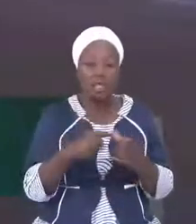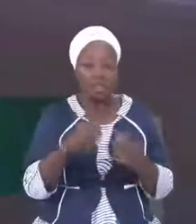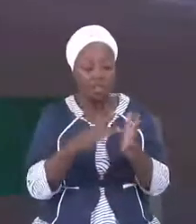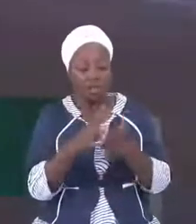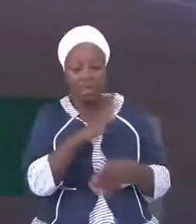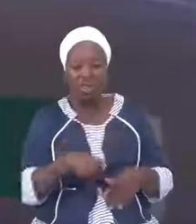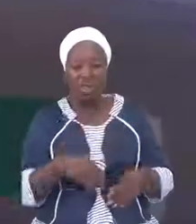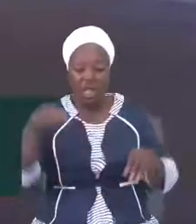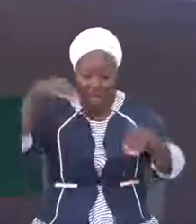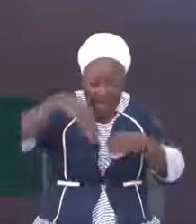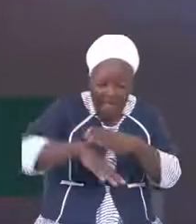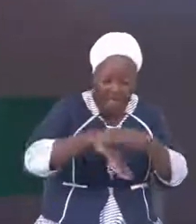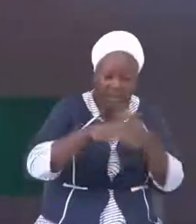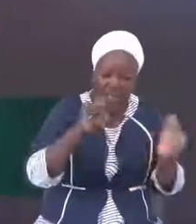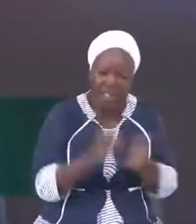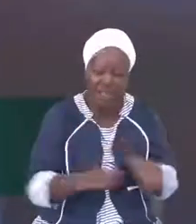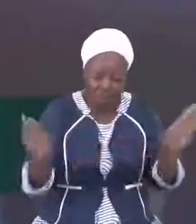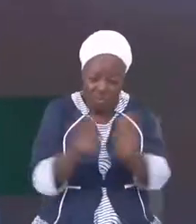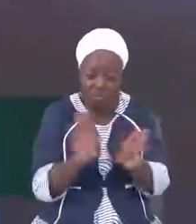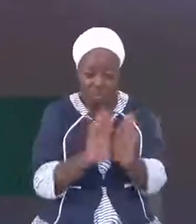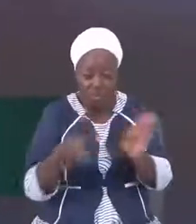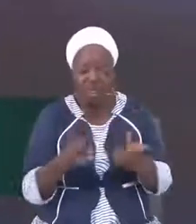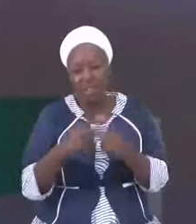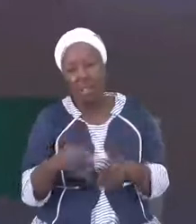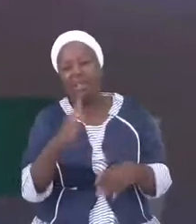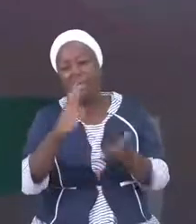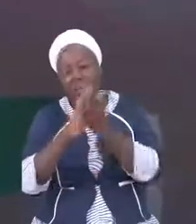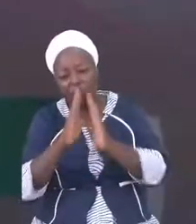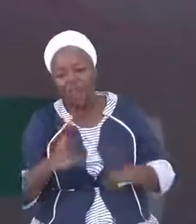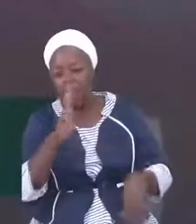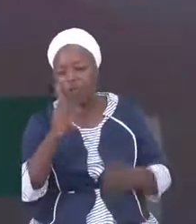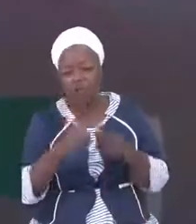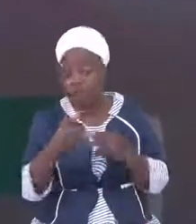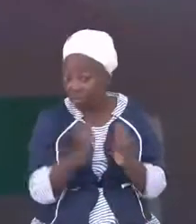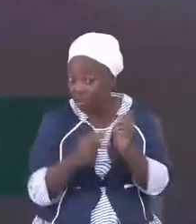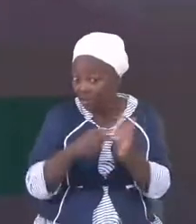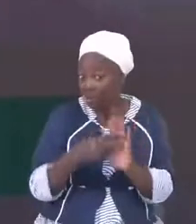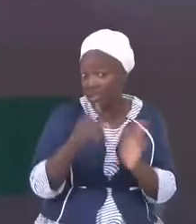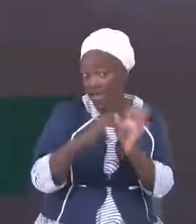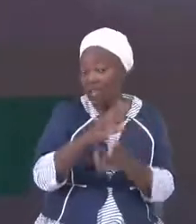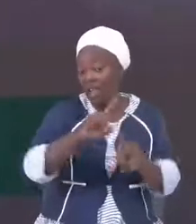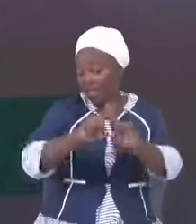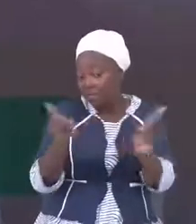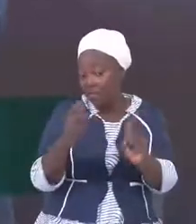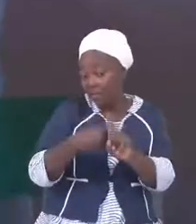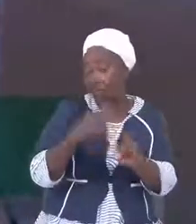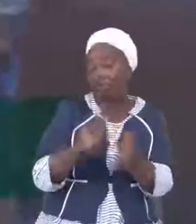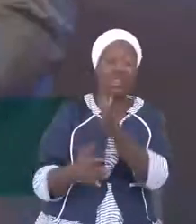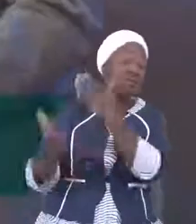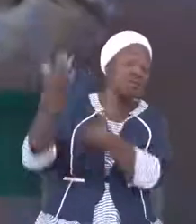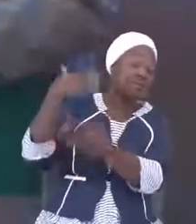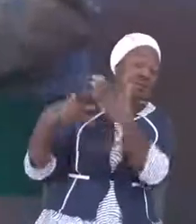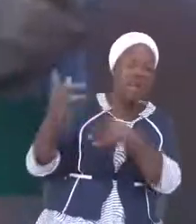passe par ces portes fermées et entre pour dire paix, que la paix vous soit accordée. Maintenant, il est